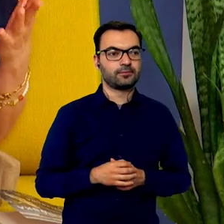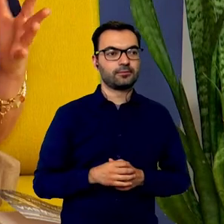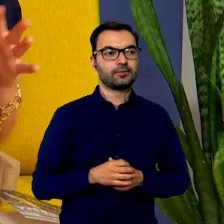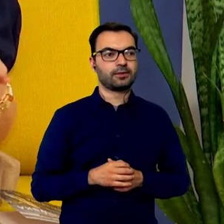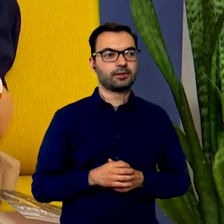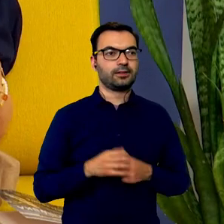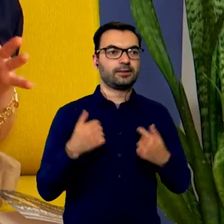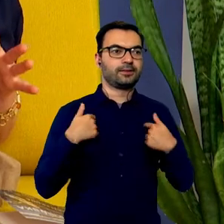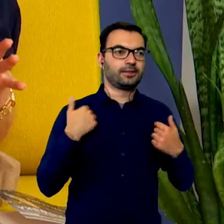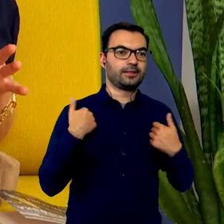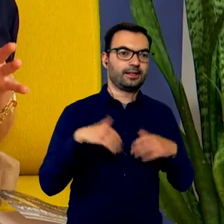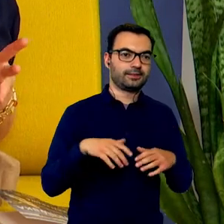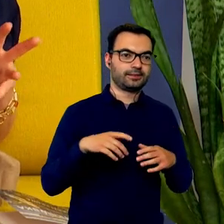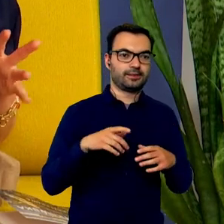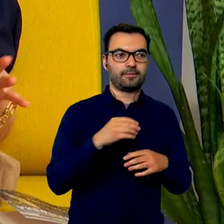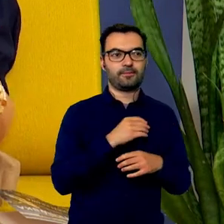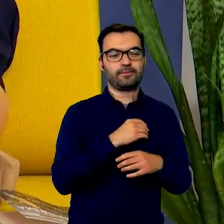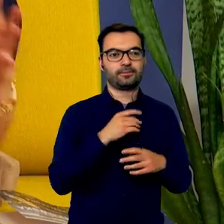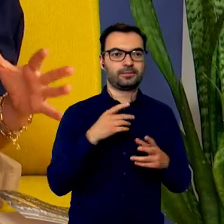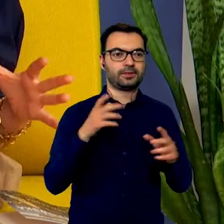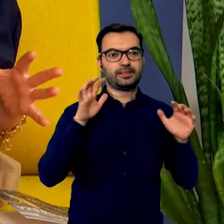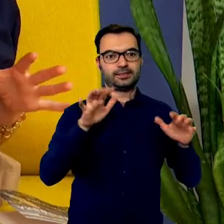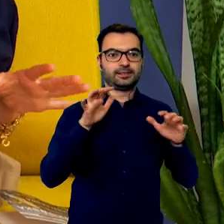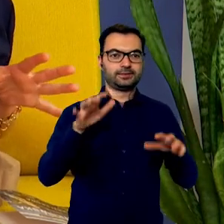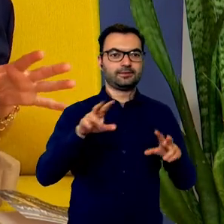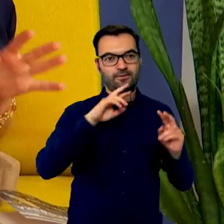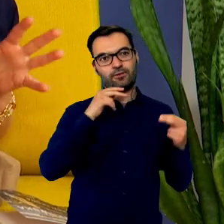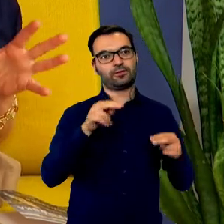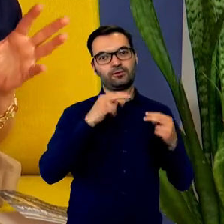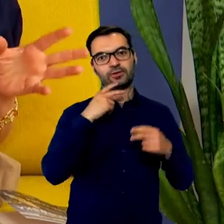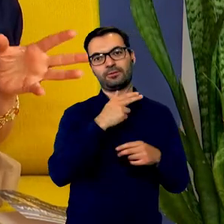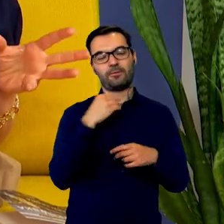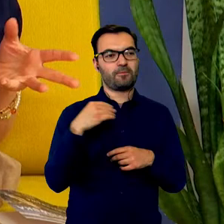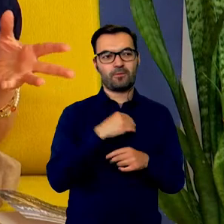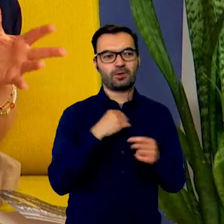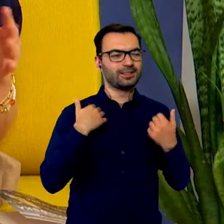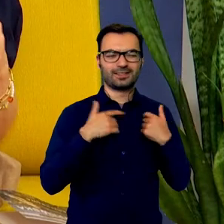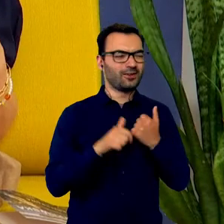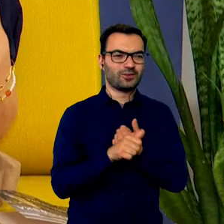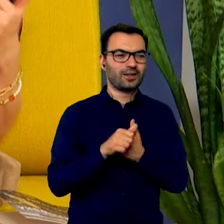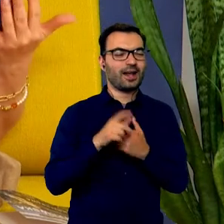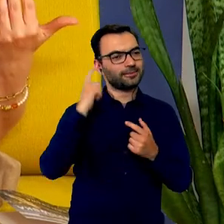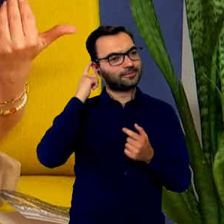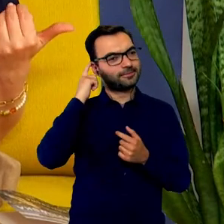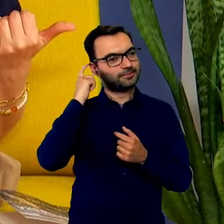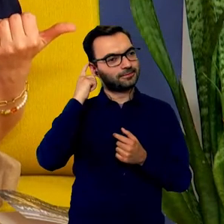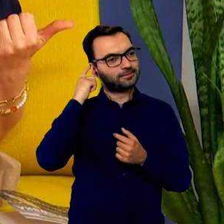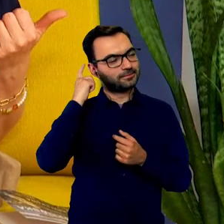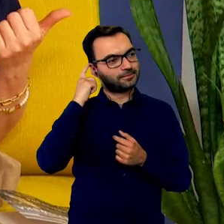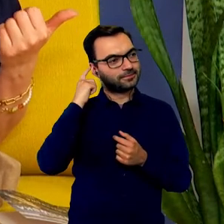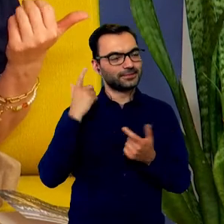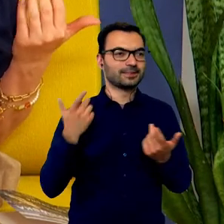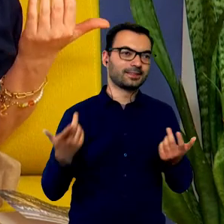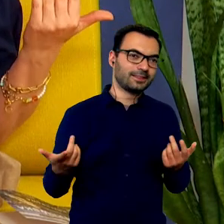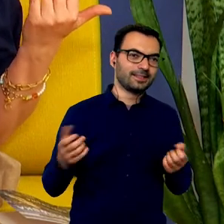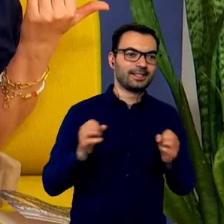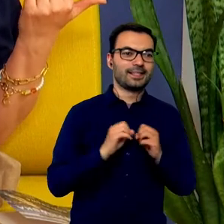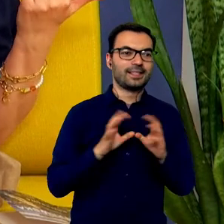że chciałabym jakoś dręczyć nas Polską, czy koniecznie wracać do jakichś polskich tematów, ale no, jasne też jest, że